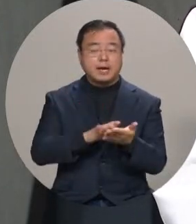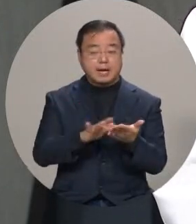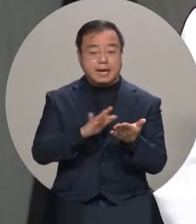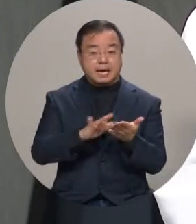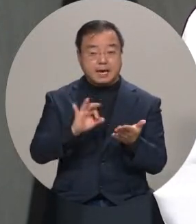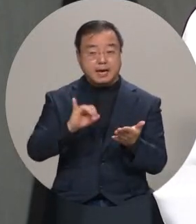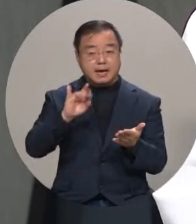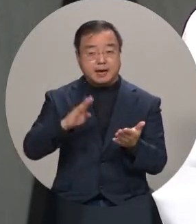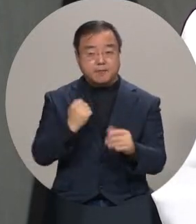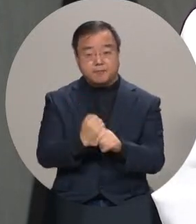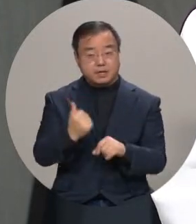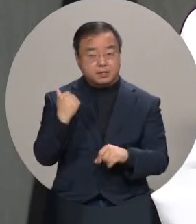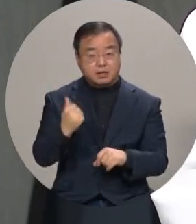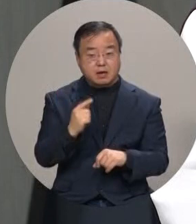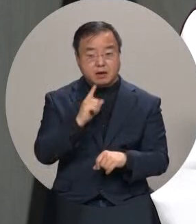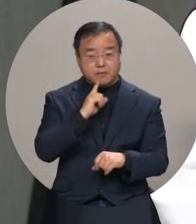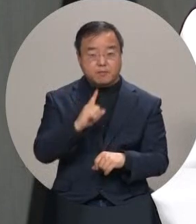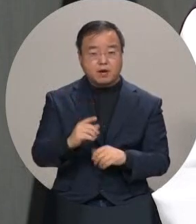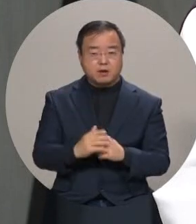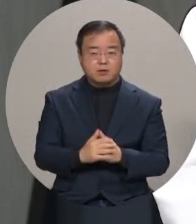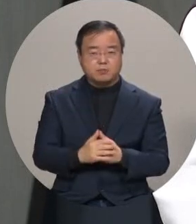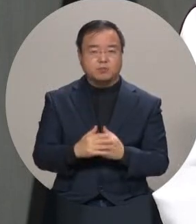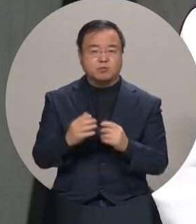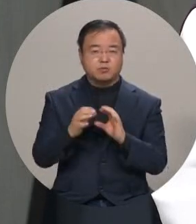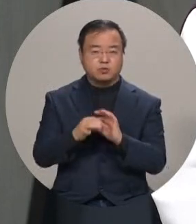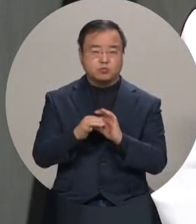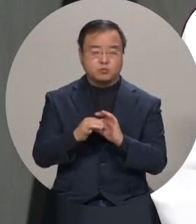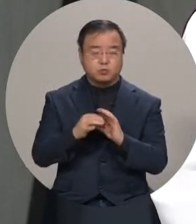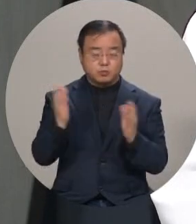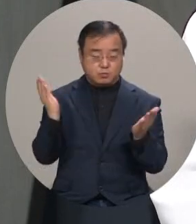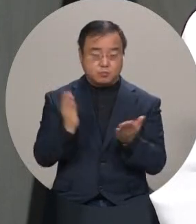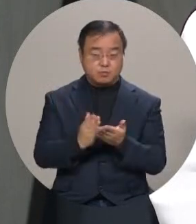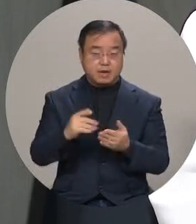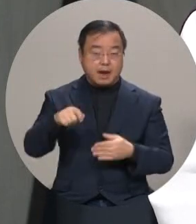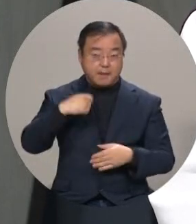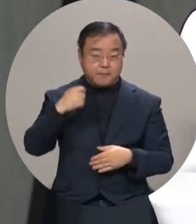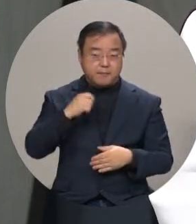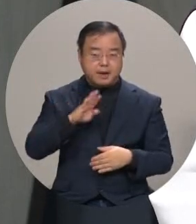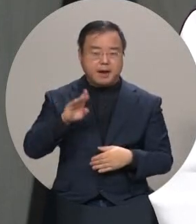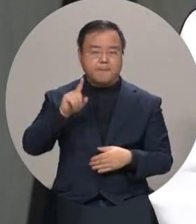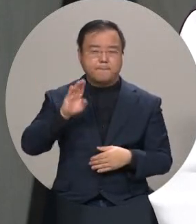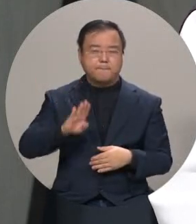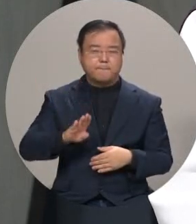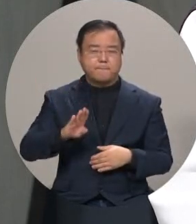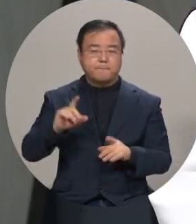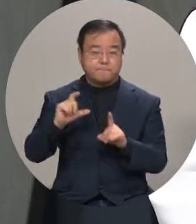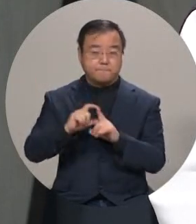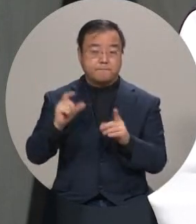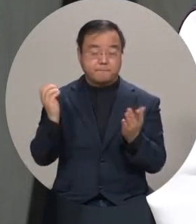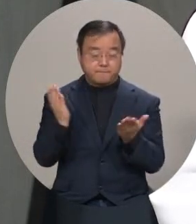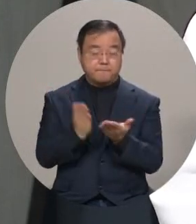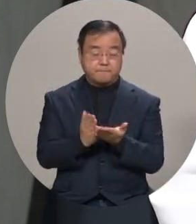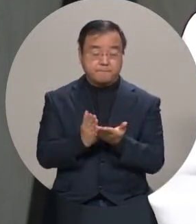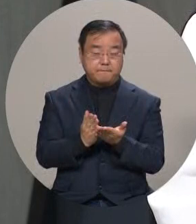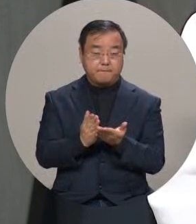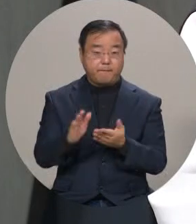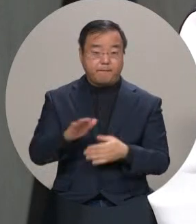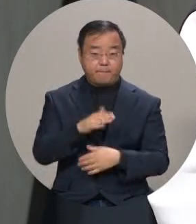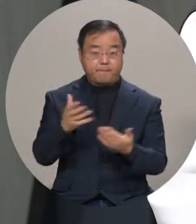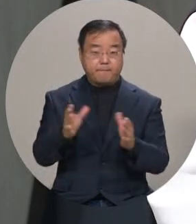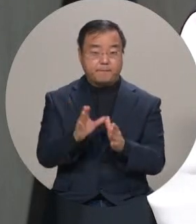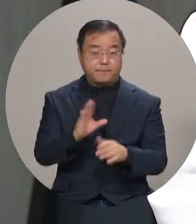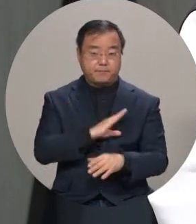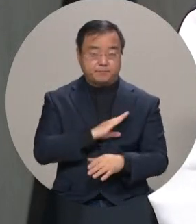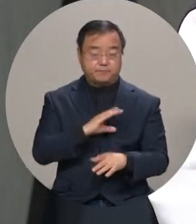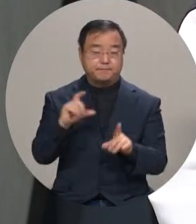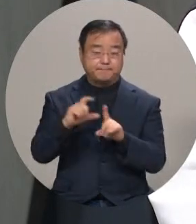같냐는 아이디어가 들어왔고 그렇게 컨셉으로 밥이라는 키워드를 맞추게 되었습니다 그래서 저희 팀명도 그